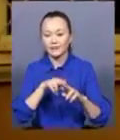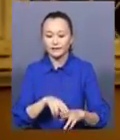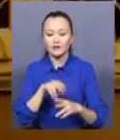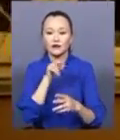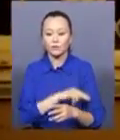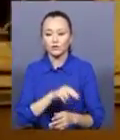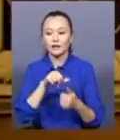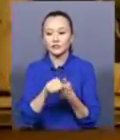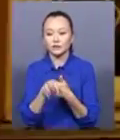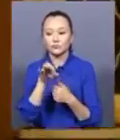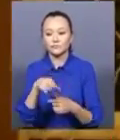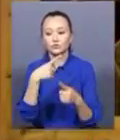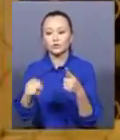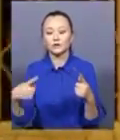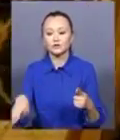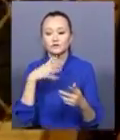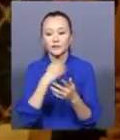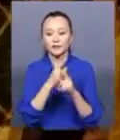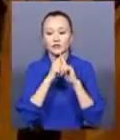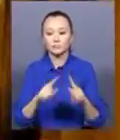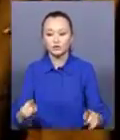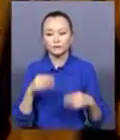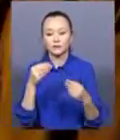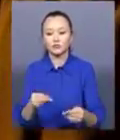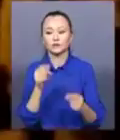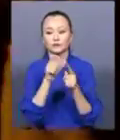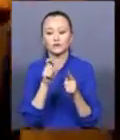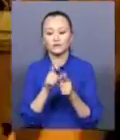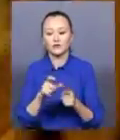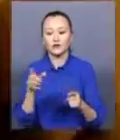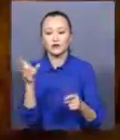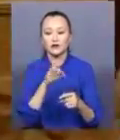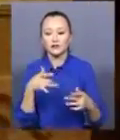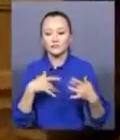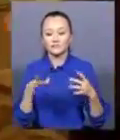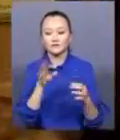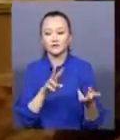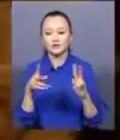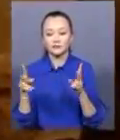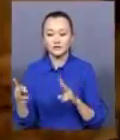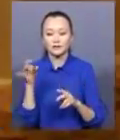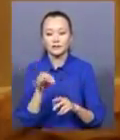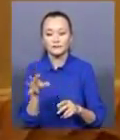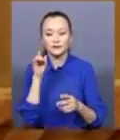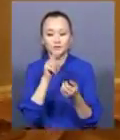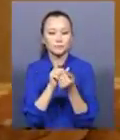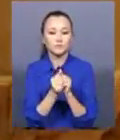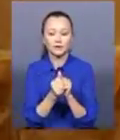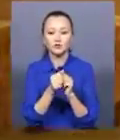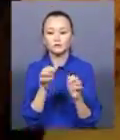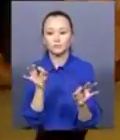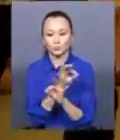работа отличается от предыдущих своей необычной подачей. Со слов артистов, песня получилась танцевальная с запоминающимся